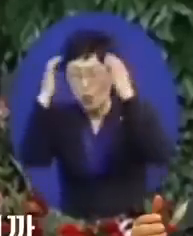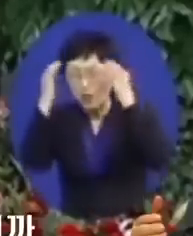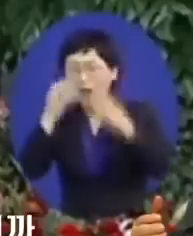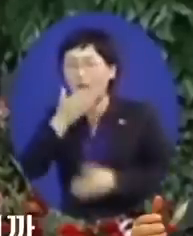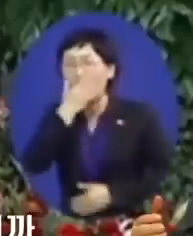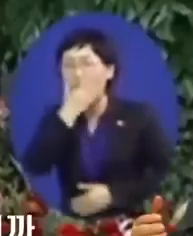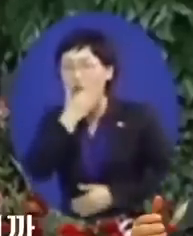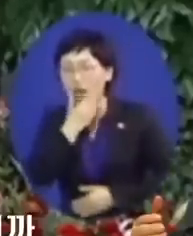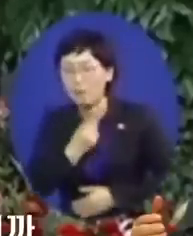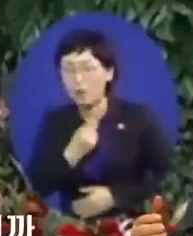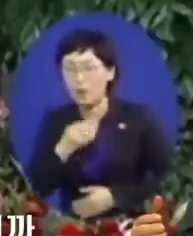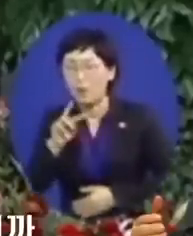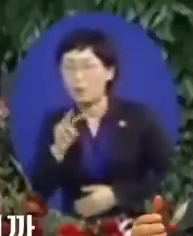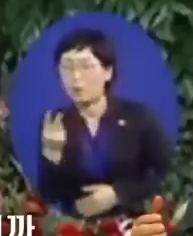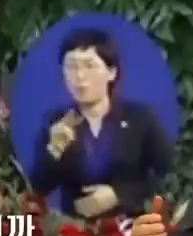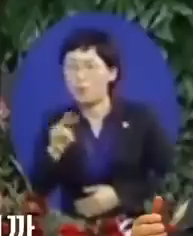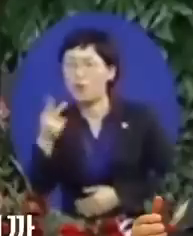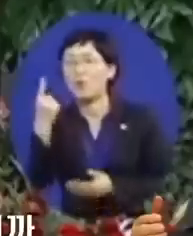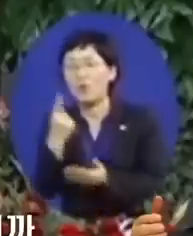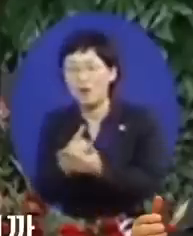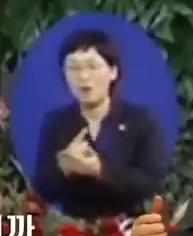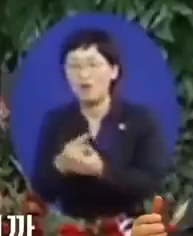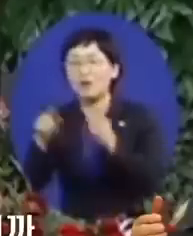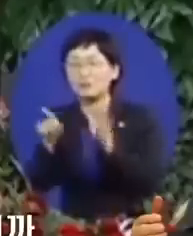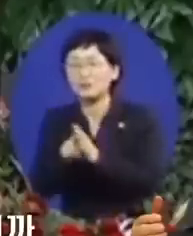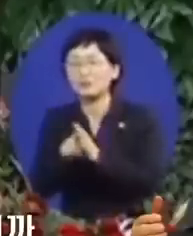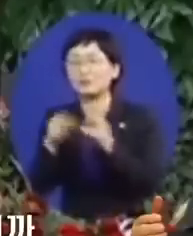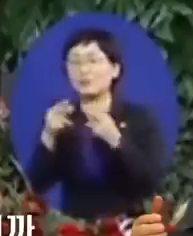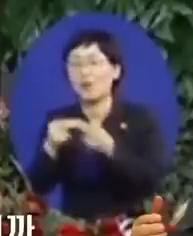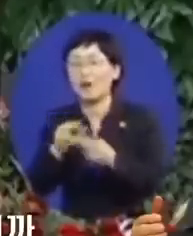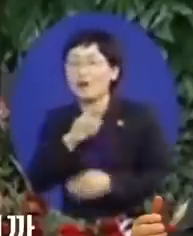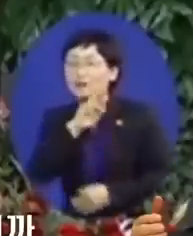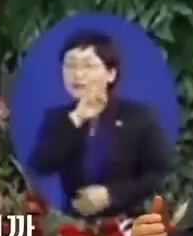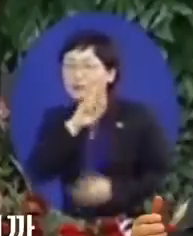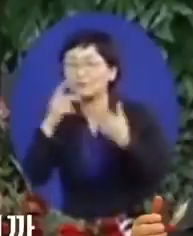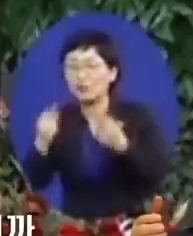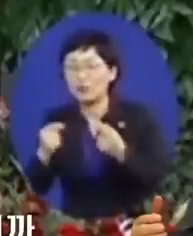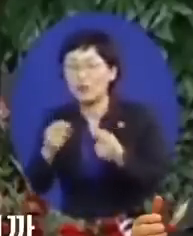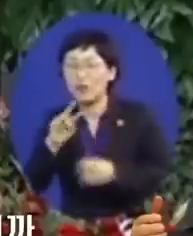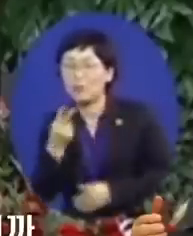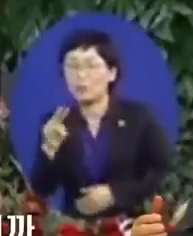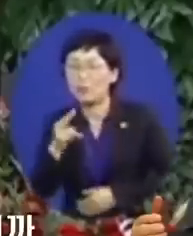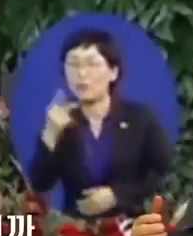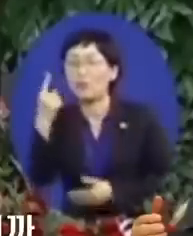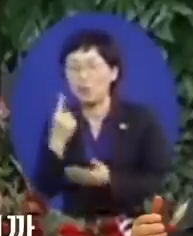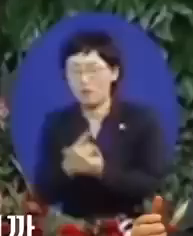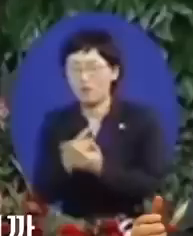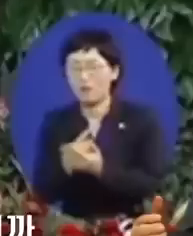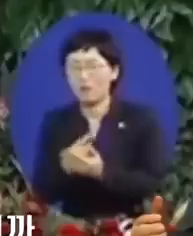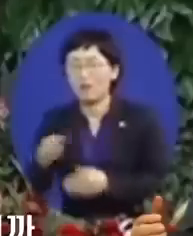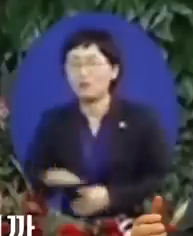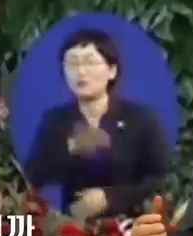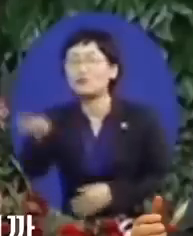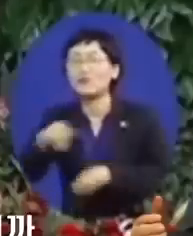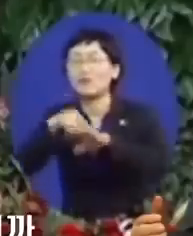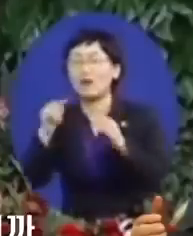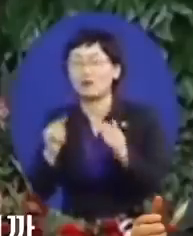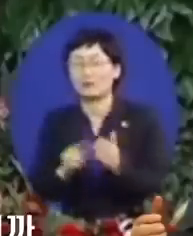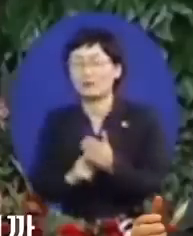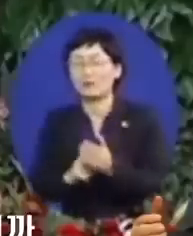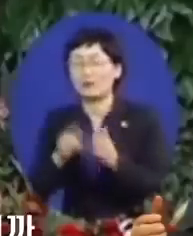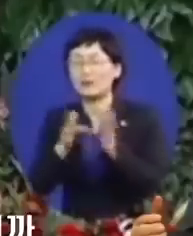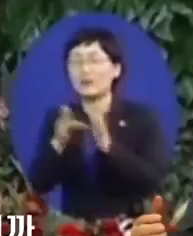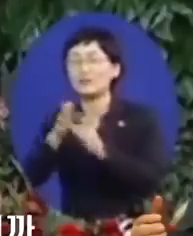행복은 번갈아가며 오며 믿음과 의심도 번갈아가며 오는 것입니다. 우리의 마음을